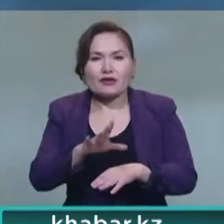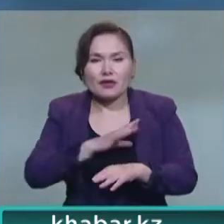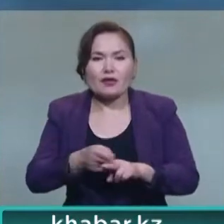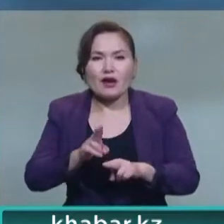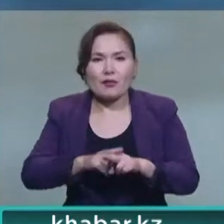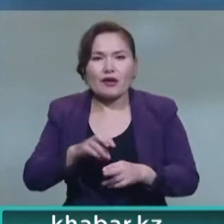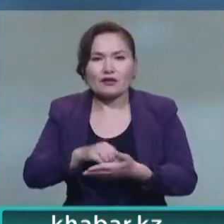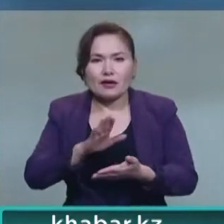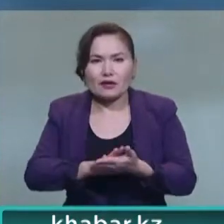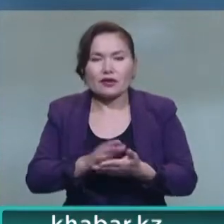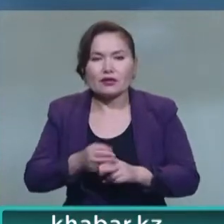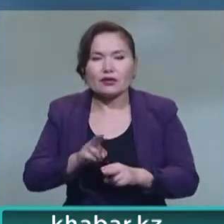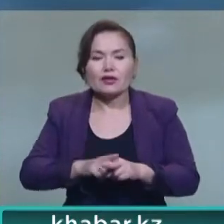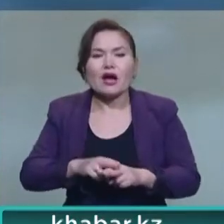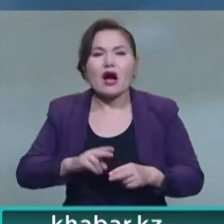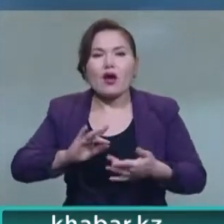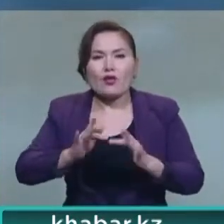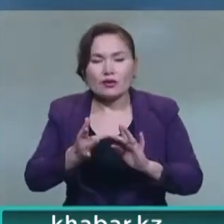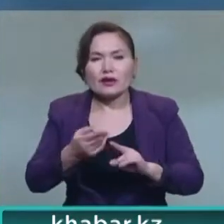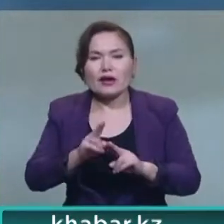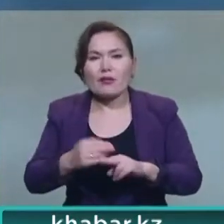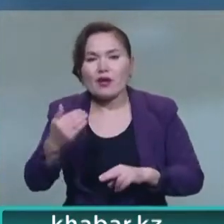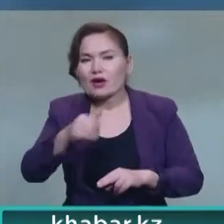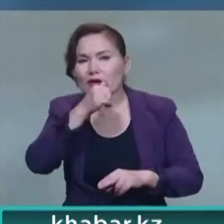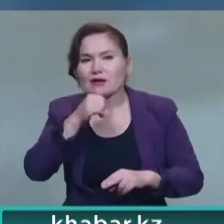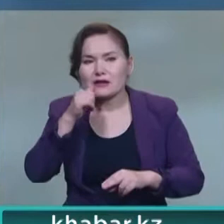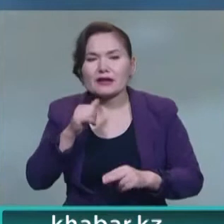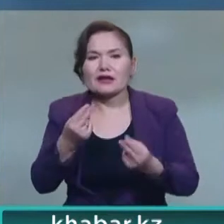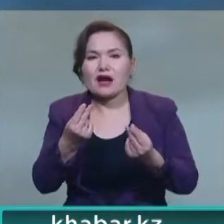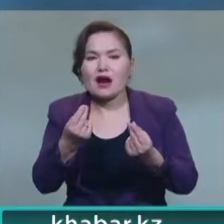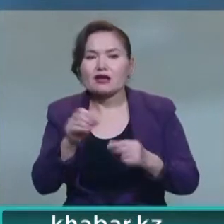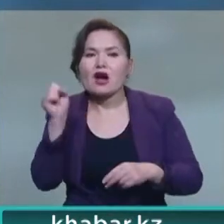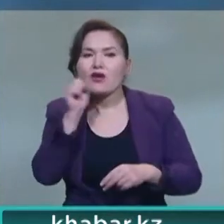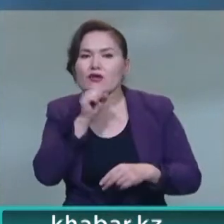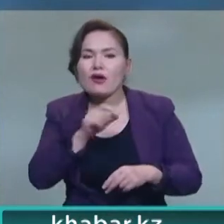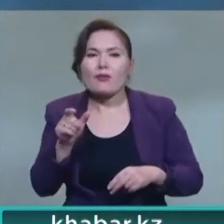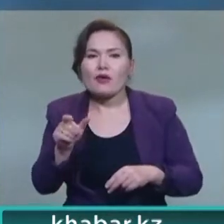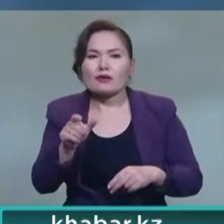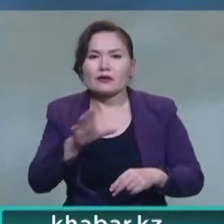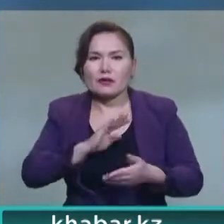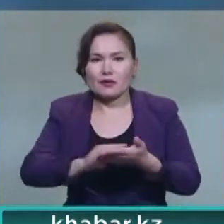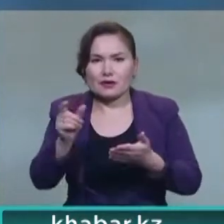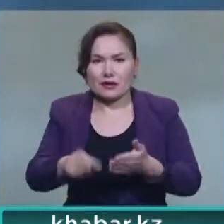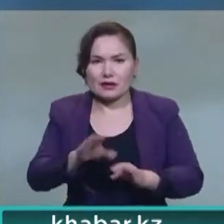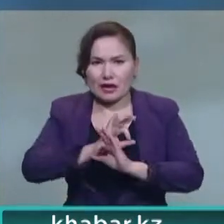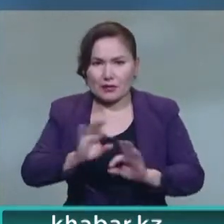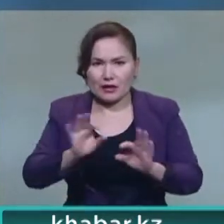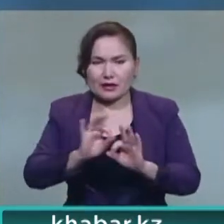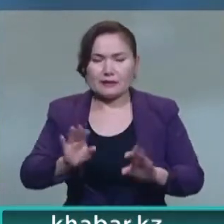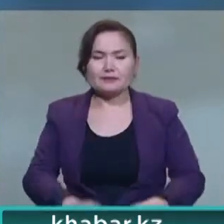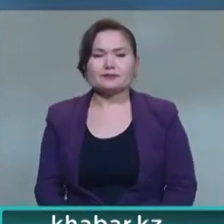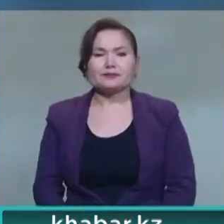ресми тіркелген мәлімет қана. Онлайн отырып, опық жегізгендер оңайлықпен ұсталмай тұр. Тақырыпты аймақтағы тілшіміз сабақтайды.